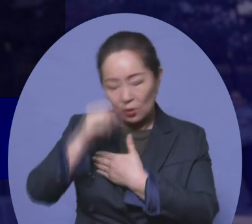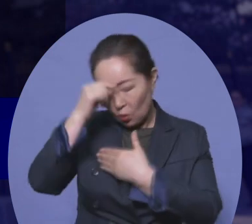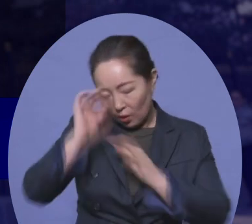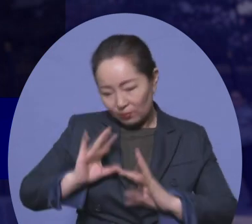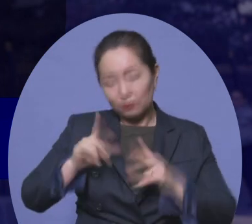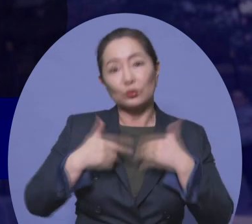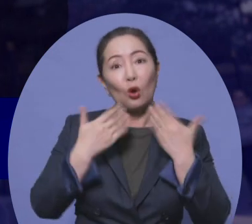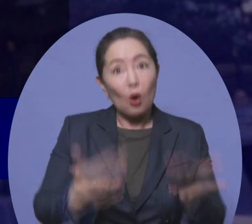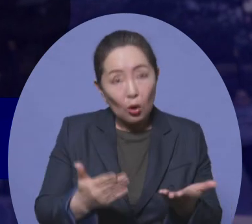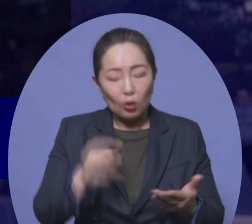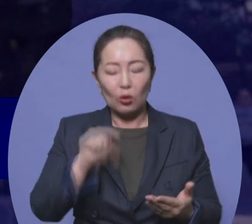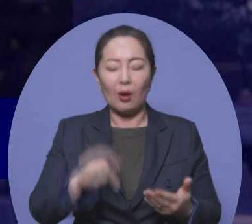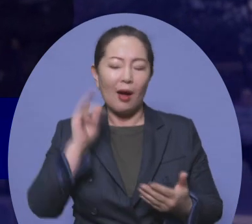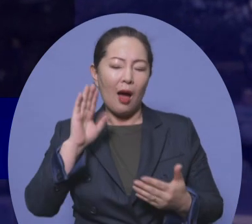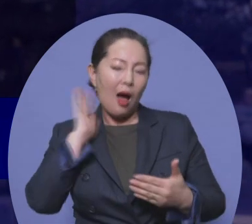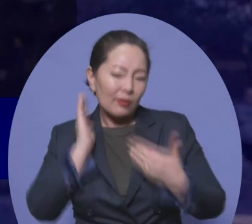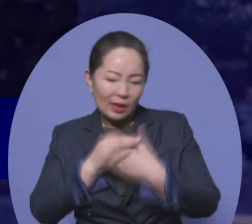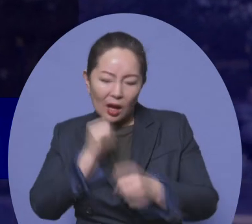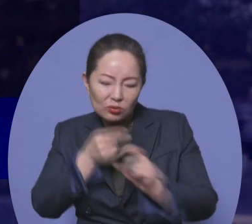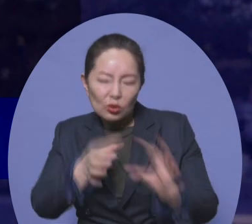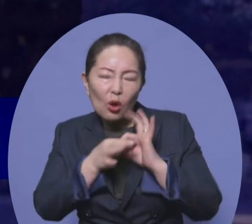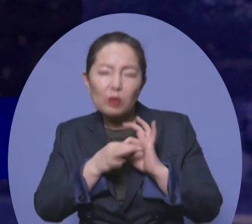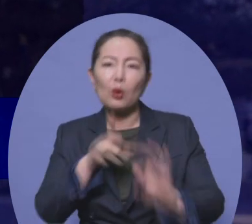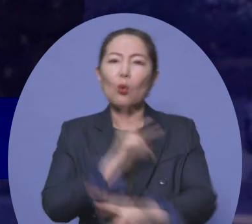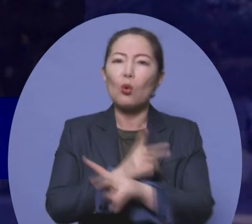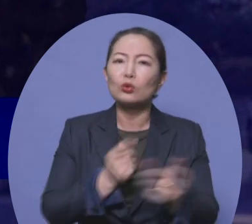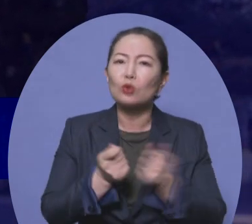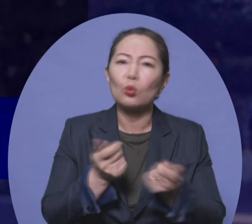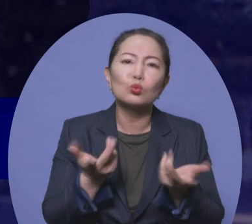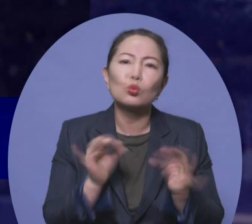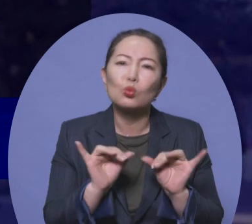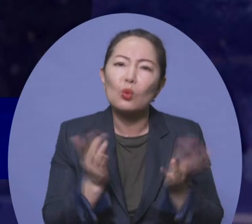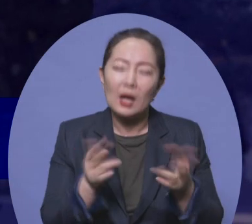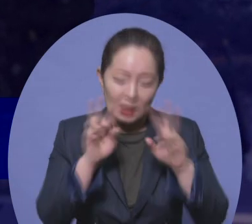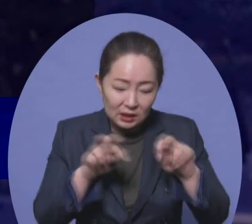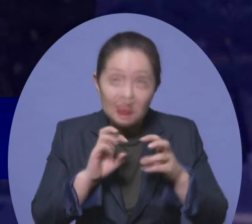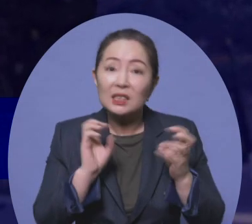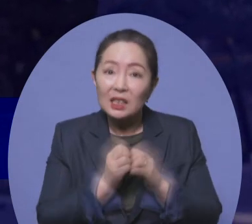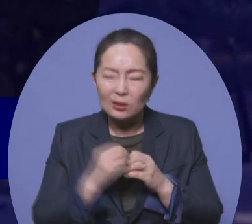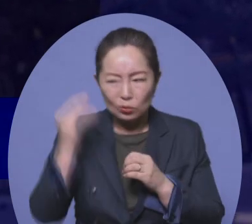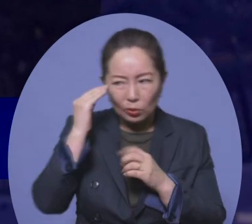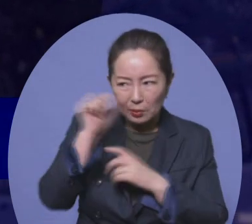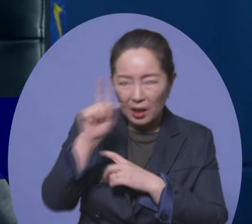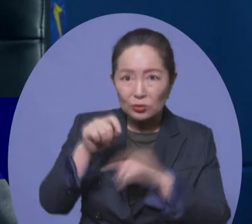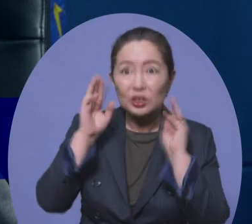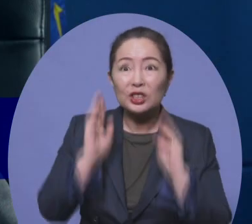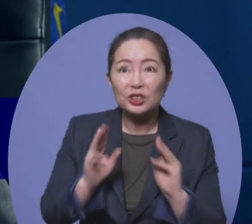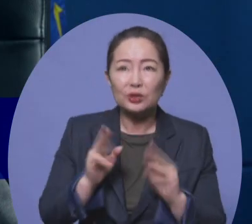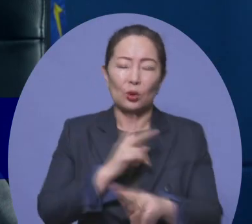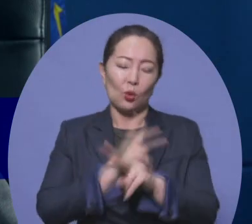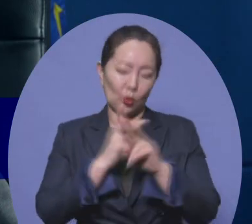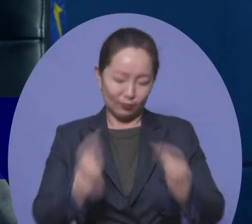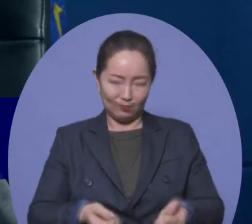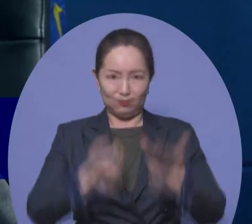гэрэлүүлэх завьтай тэмцэх хүүд ажиллагаанд холбогдох эрхцүүн зохицуулалт шинжилгээ хийх тулгымцаа асуудлыг шийдвэрлэх хүүд